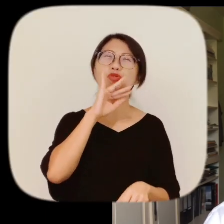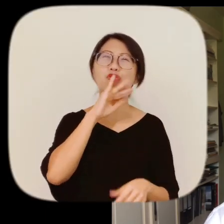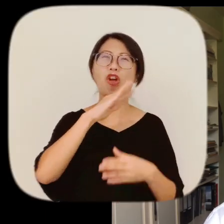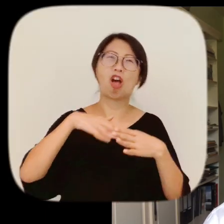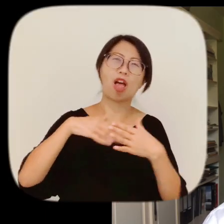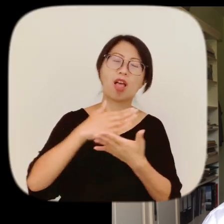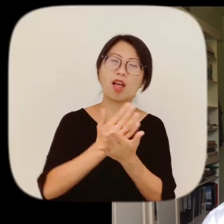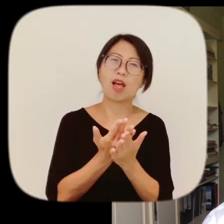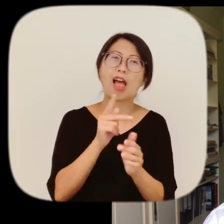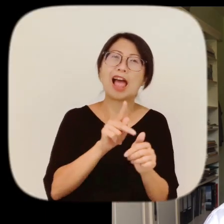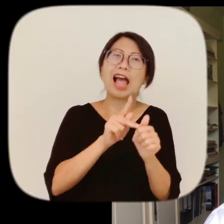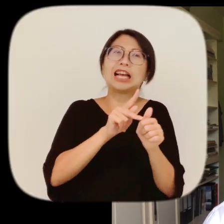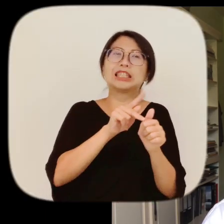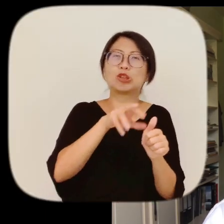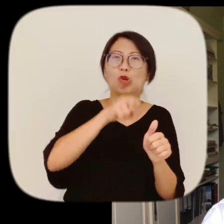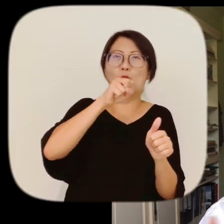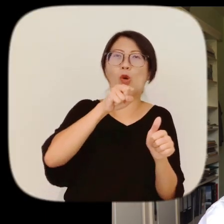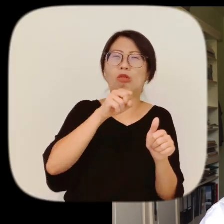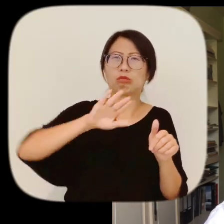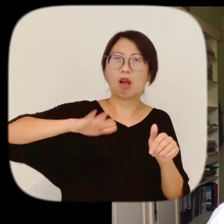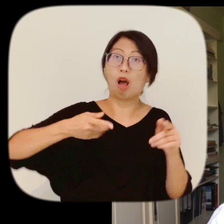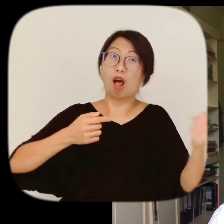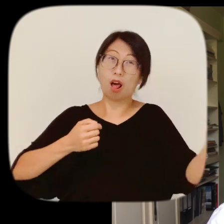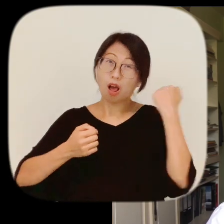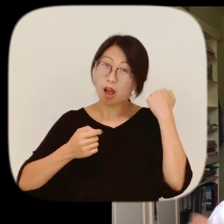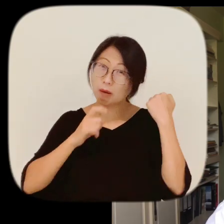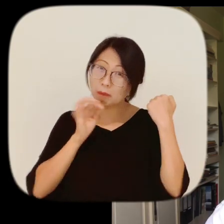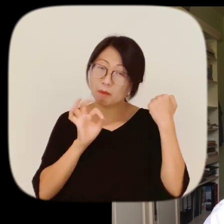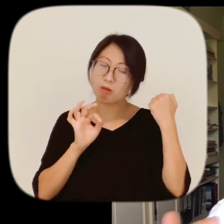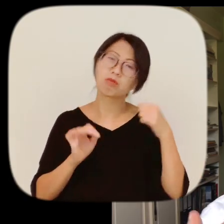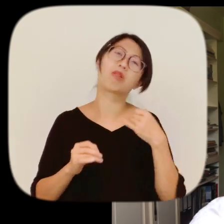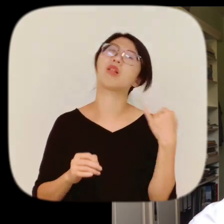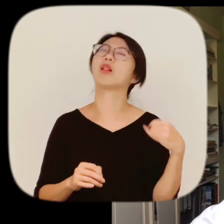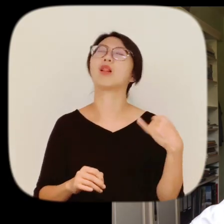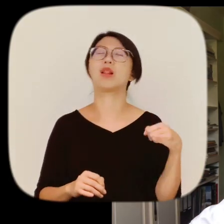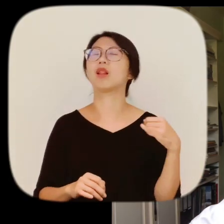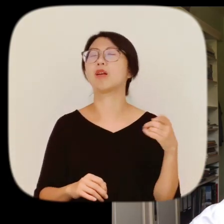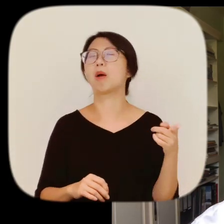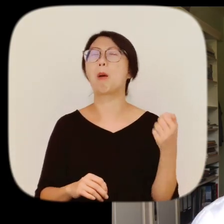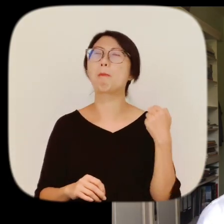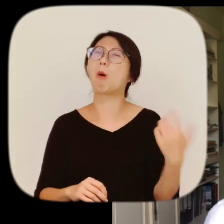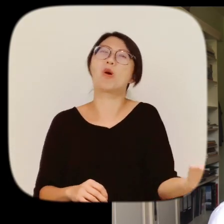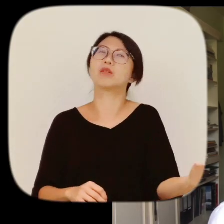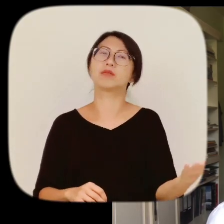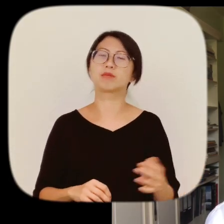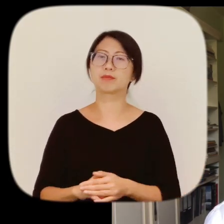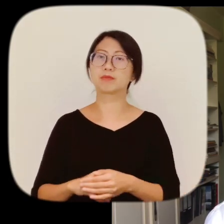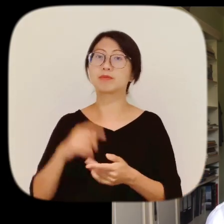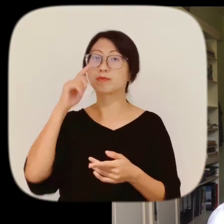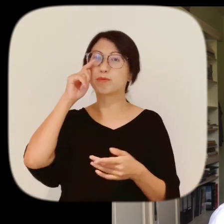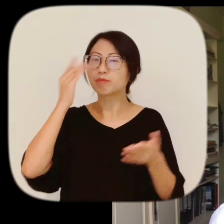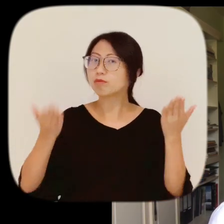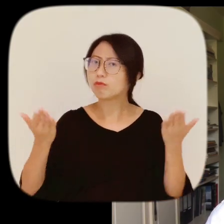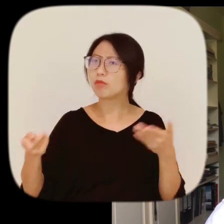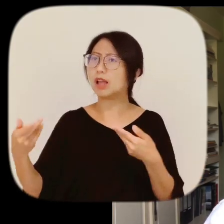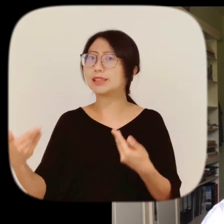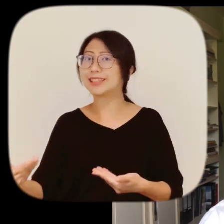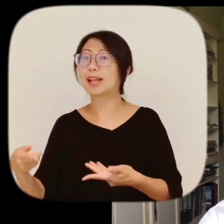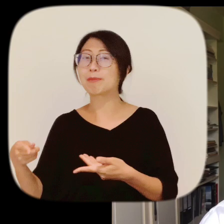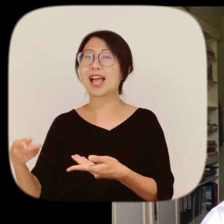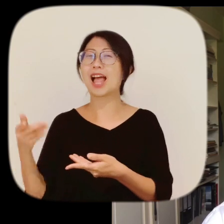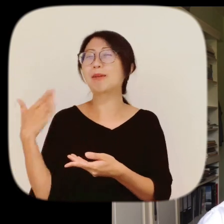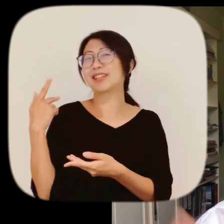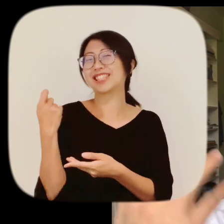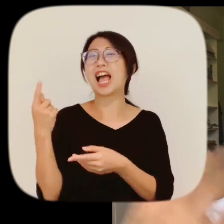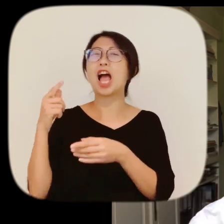的民主派初选大家朋友之间就会问喂你有没有投啊你在哪个站投啊投的